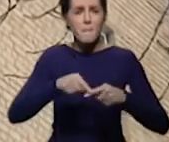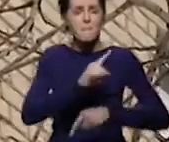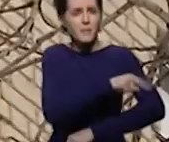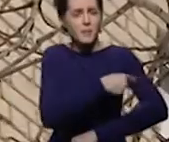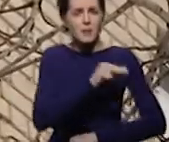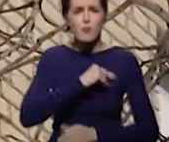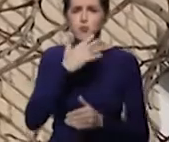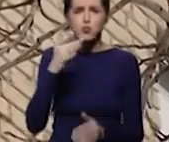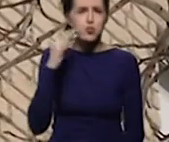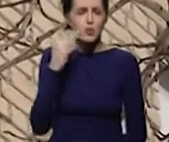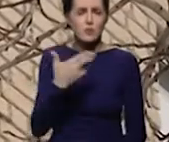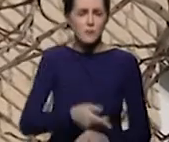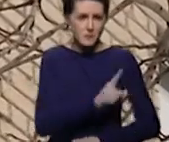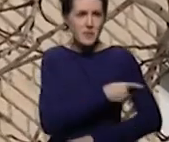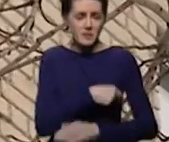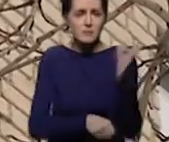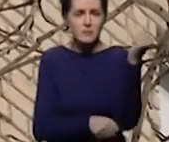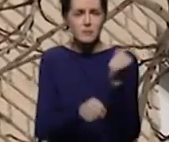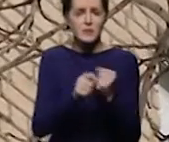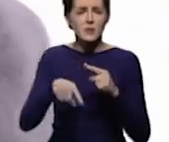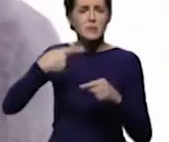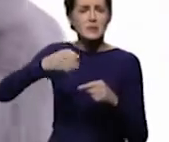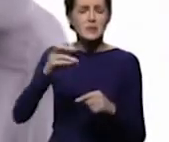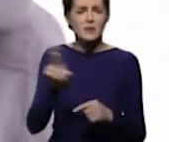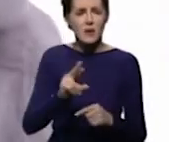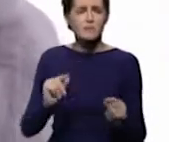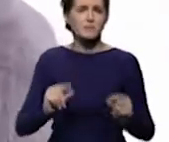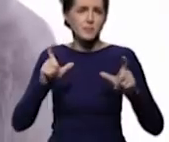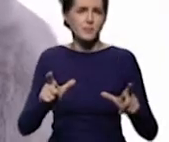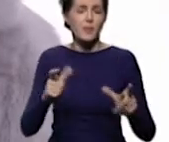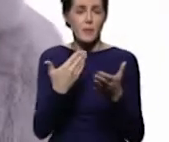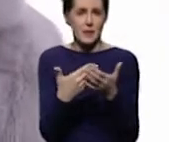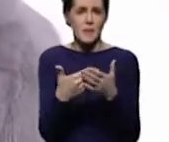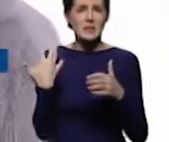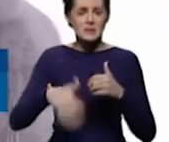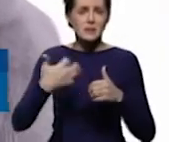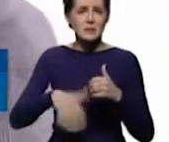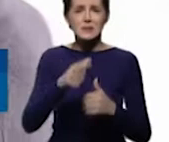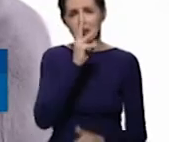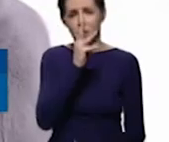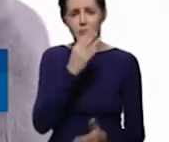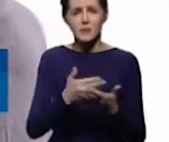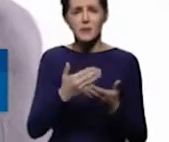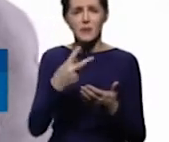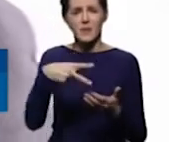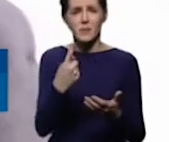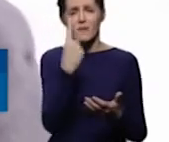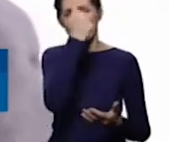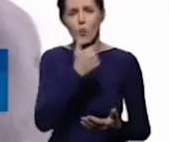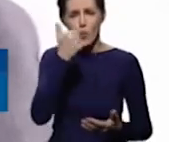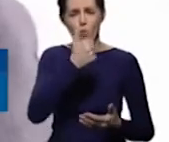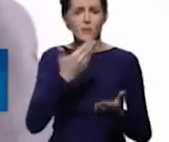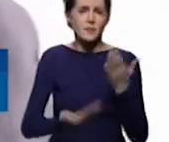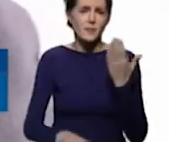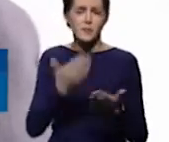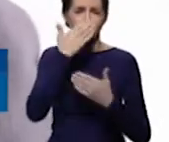100 медиків. З 1 січня оклади підвищили. Я вам скажу середню заробітну плату за 2021 рік. Це